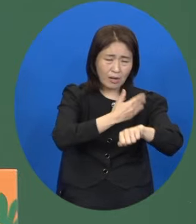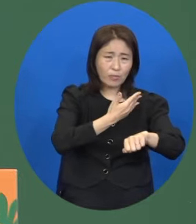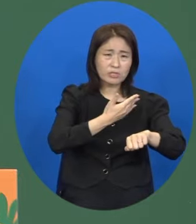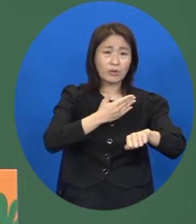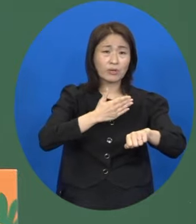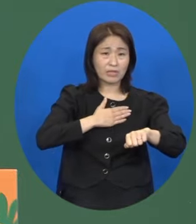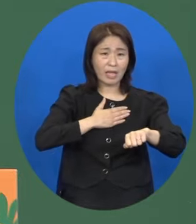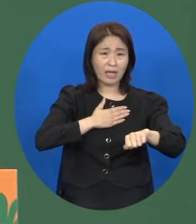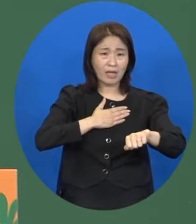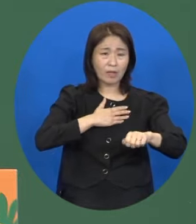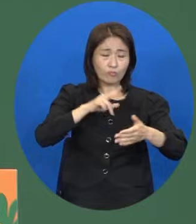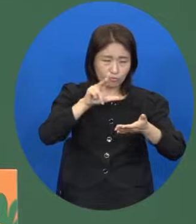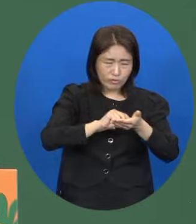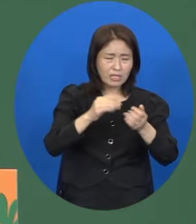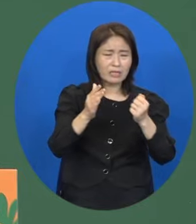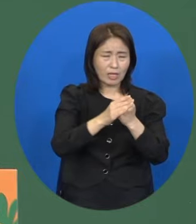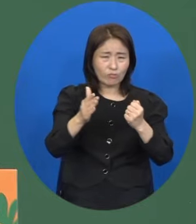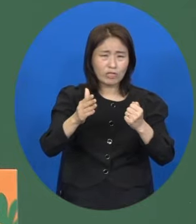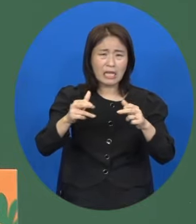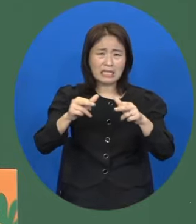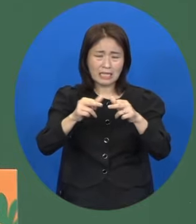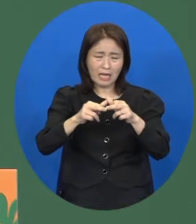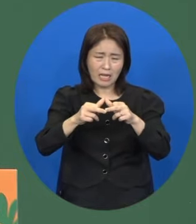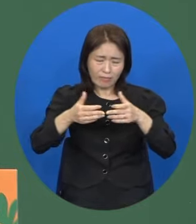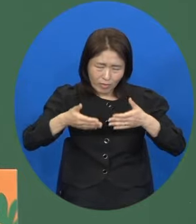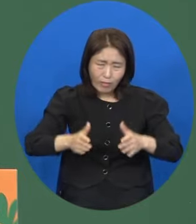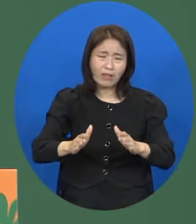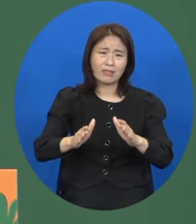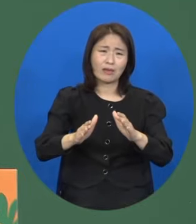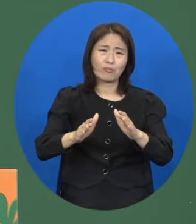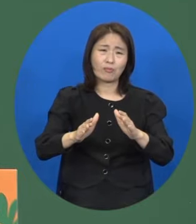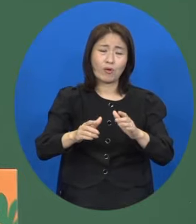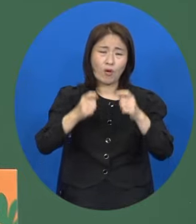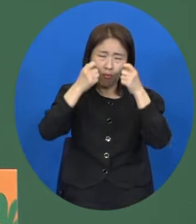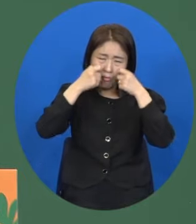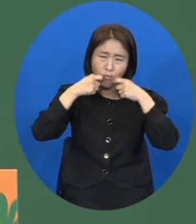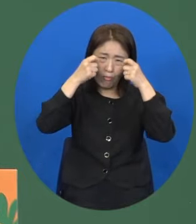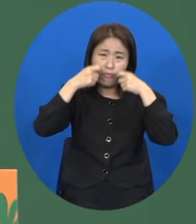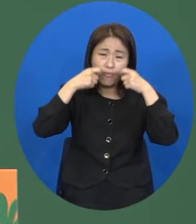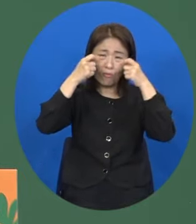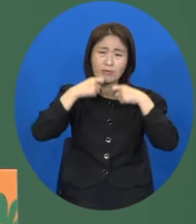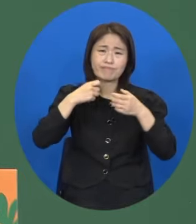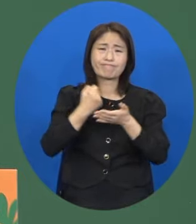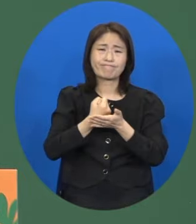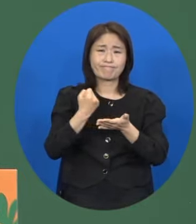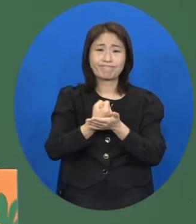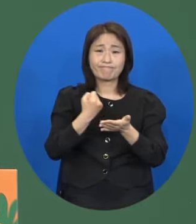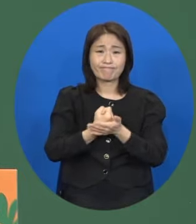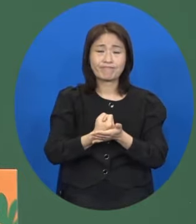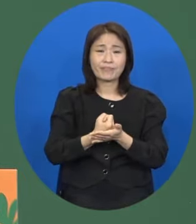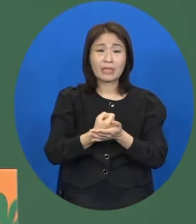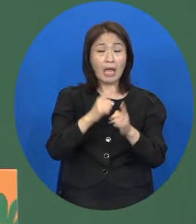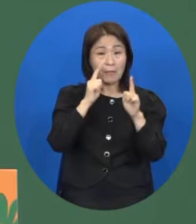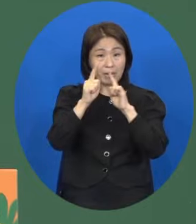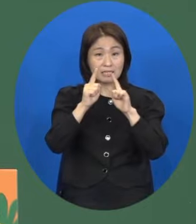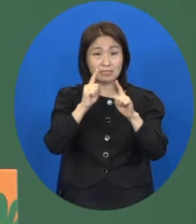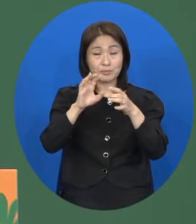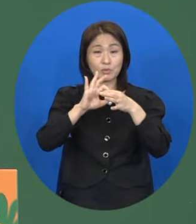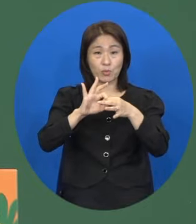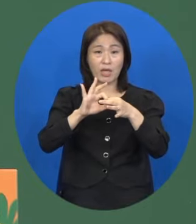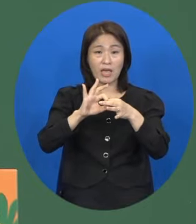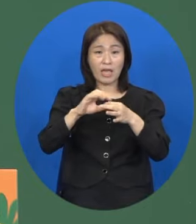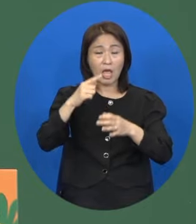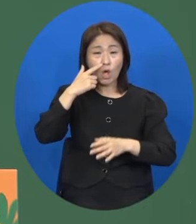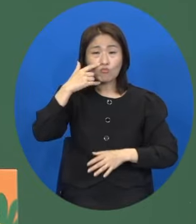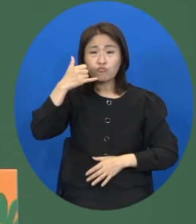됐다고 눈물로 지새우는 날들이 참으로 많이 있었습니다. 그러나 말씀을 통해 부모의